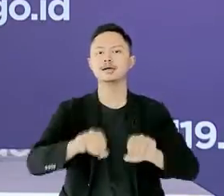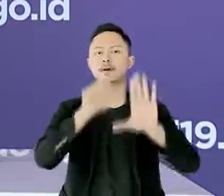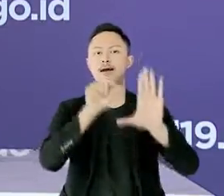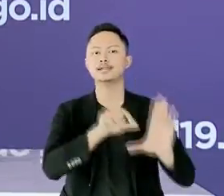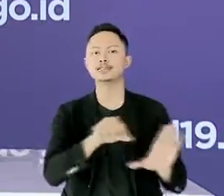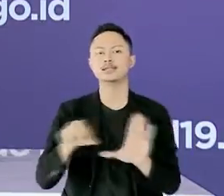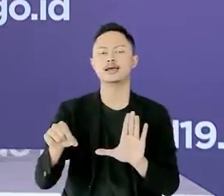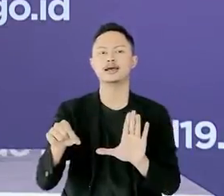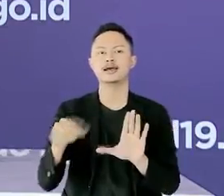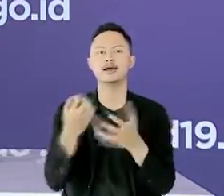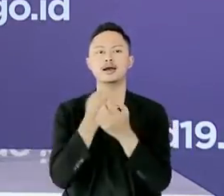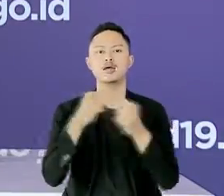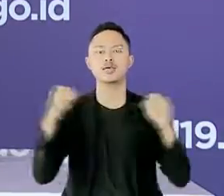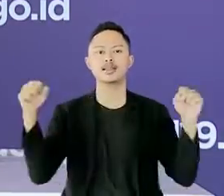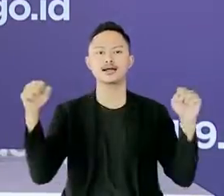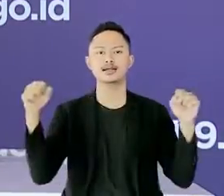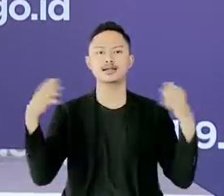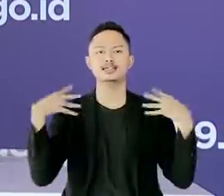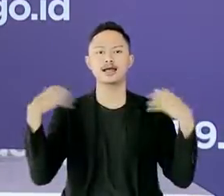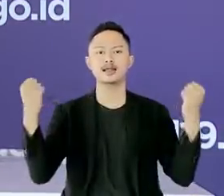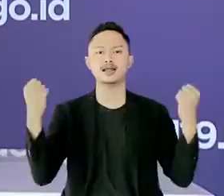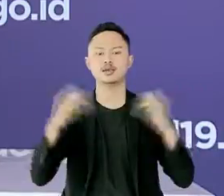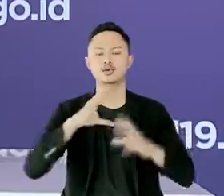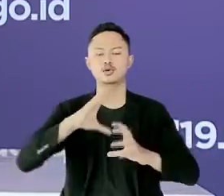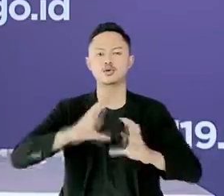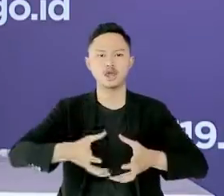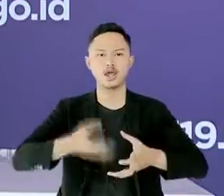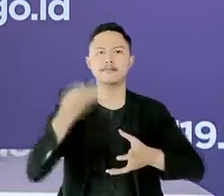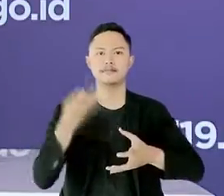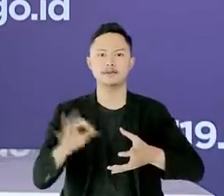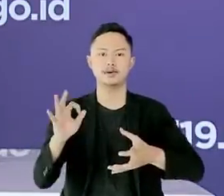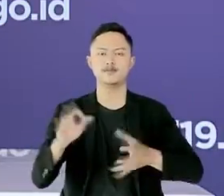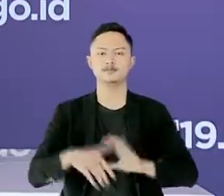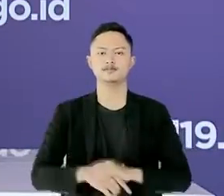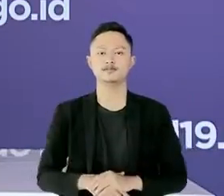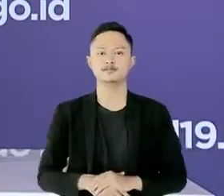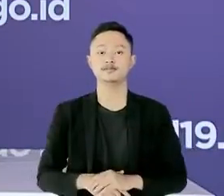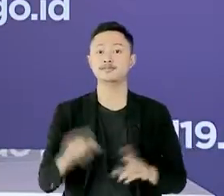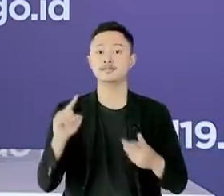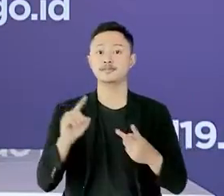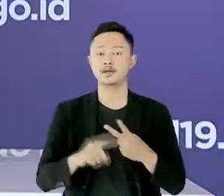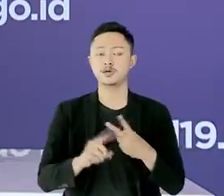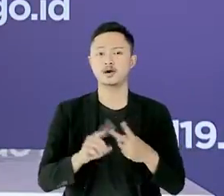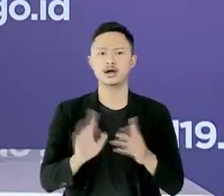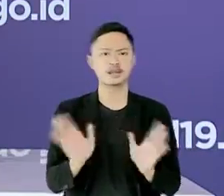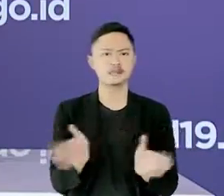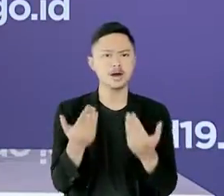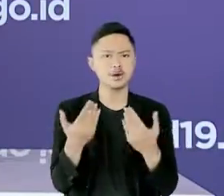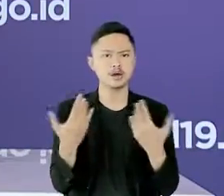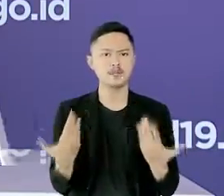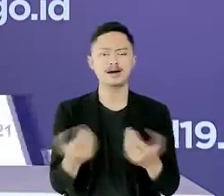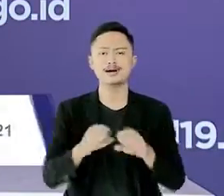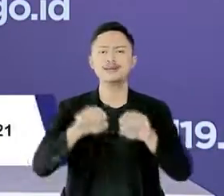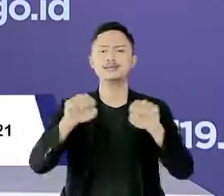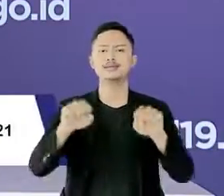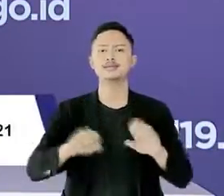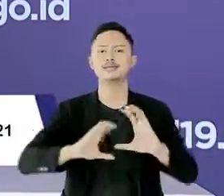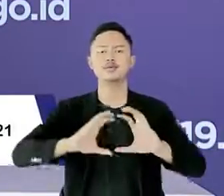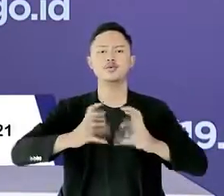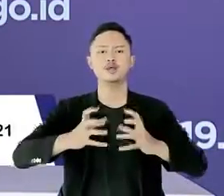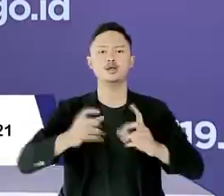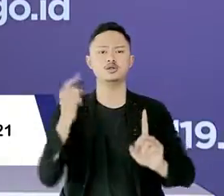ketahanan Kesehatan Global yang baru kedua perlu segera dibangun mekanisme global